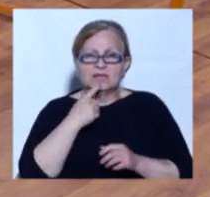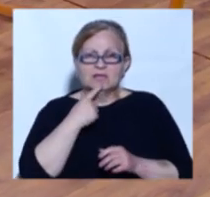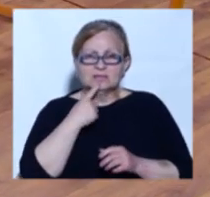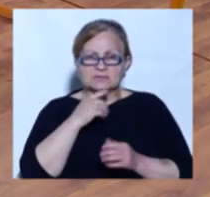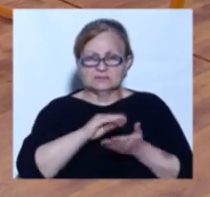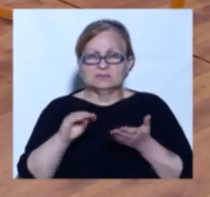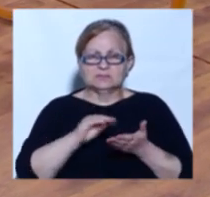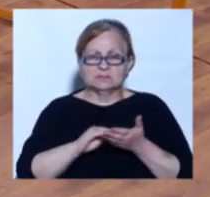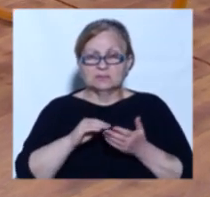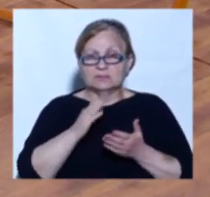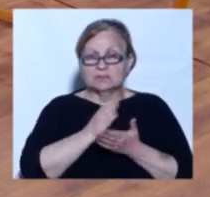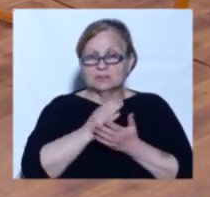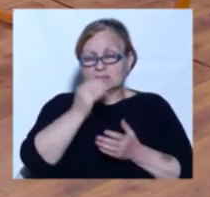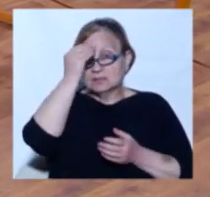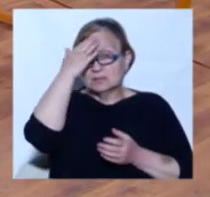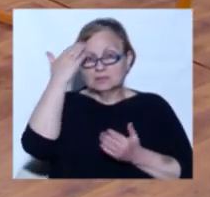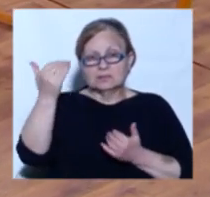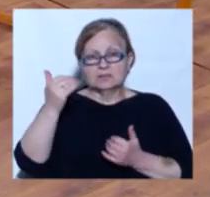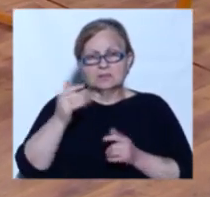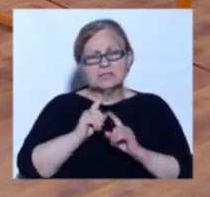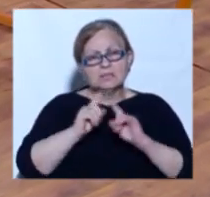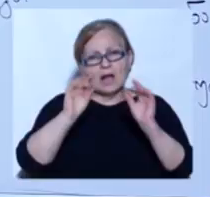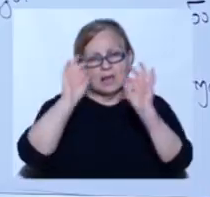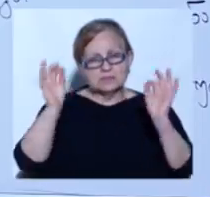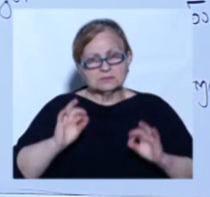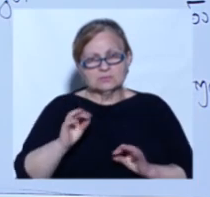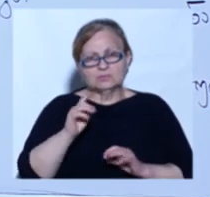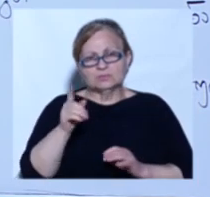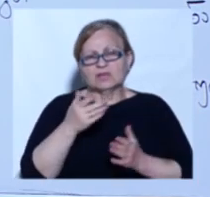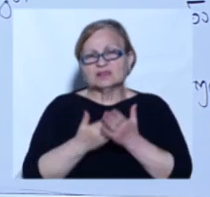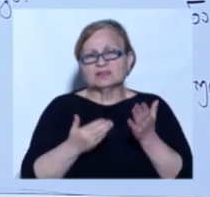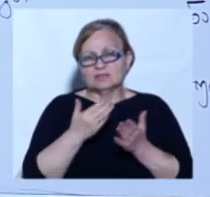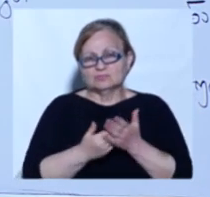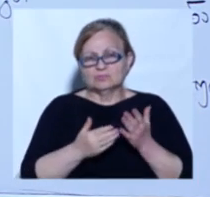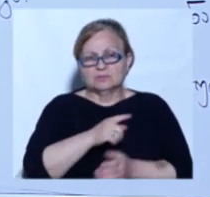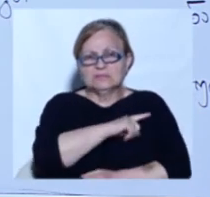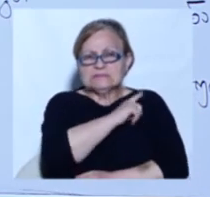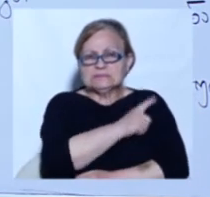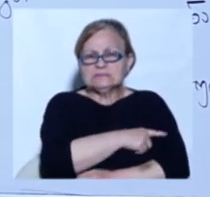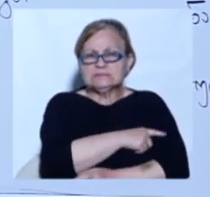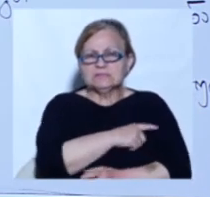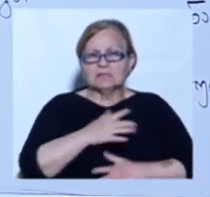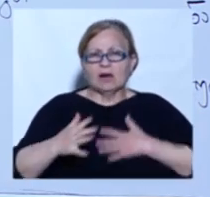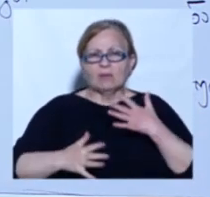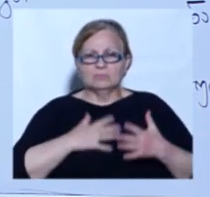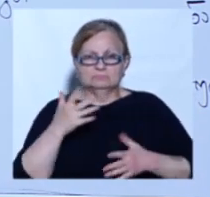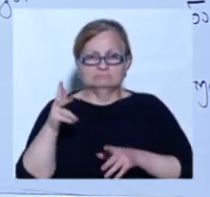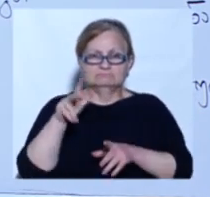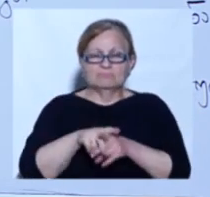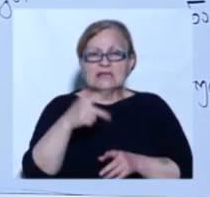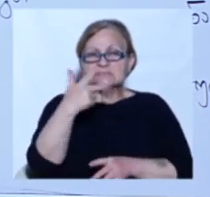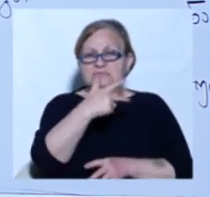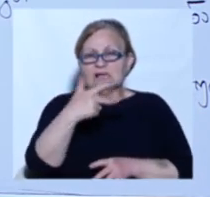არის იაპონური კლასიკური პოეზიის ნიმუში, ძლიერი ემოციური დატვირთვის მქონე